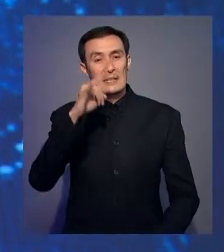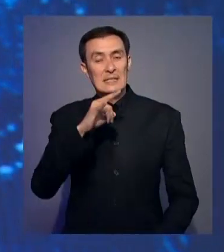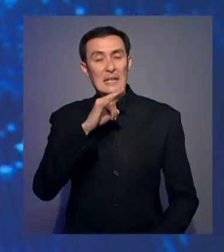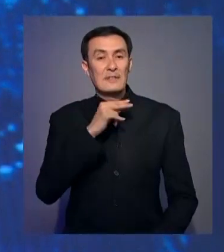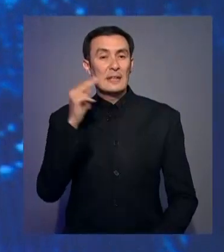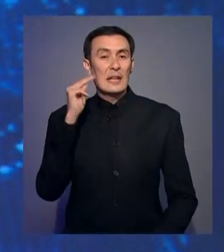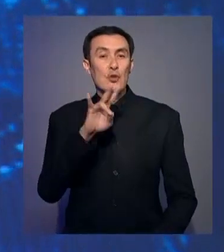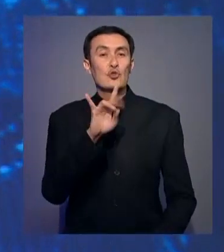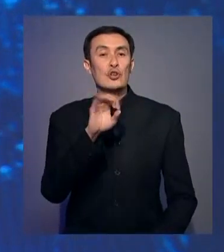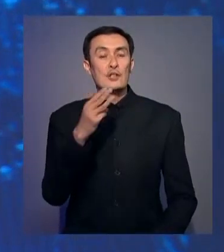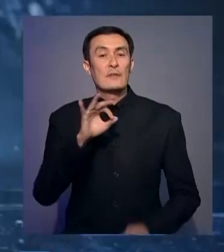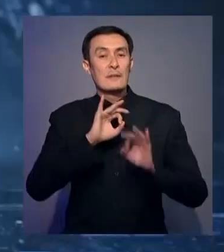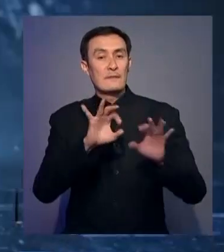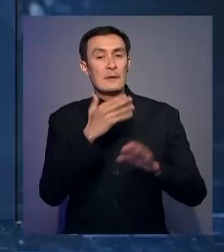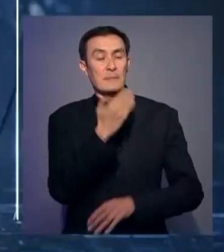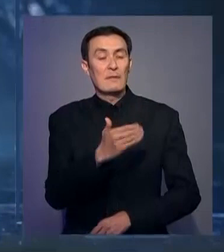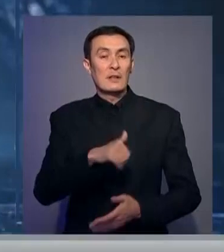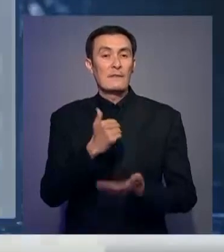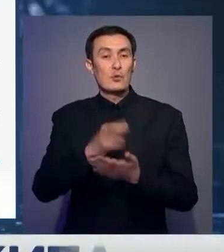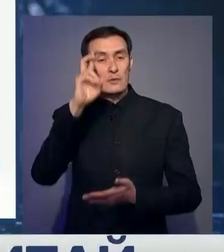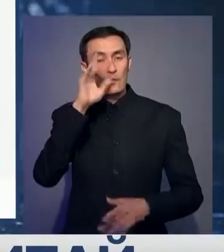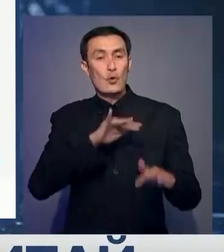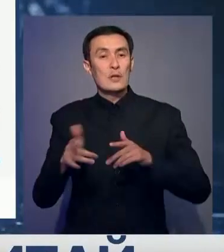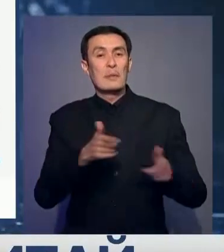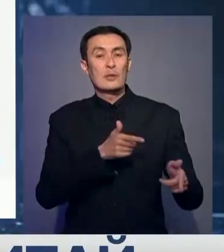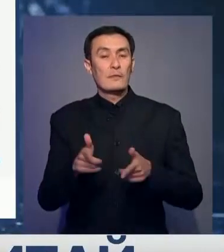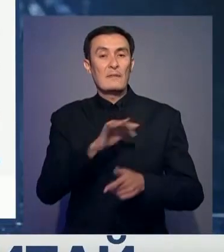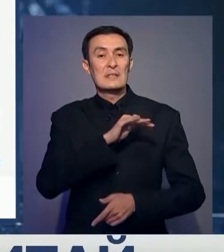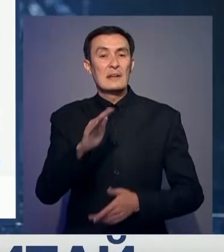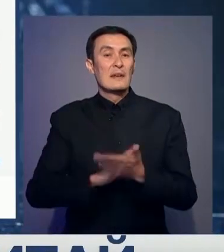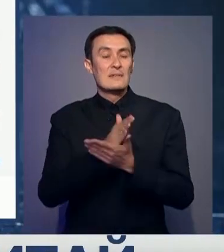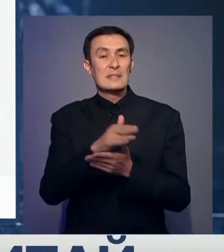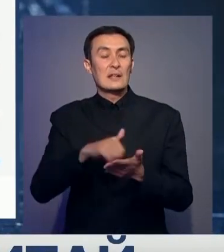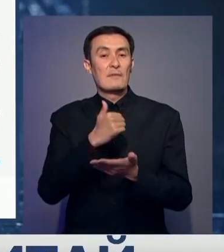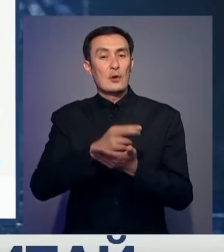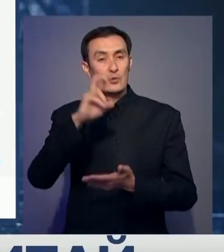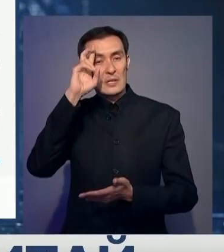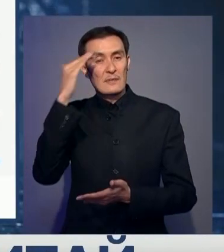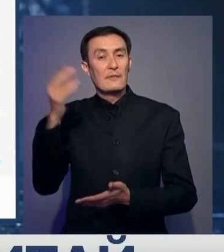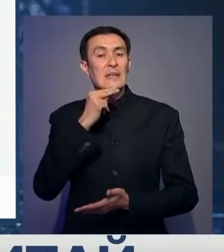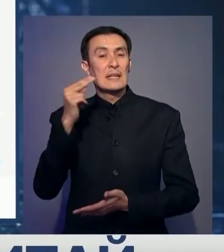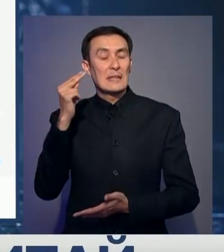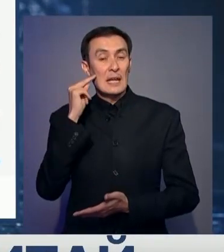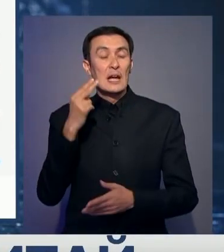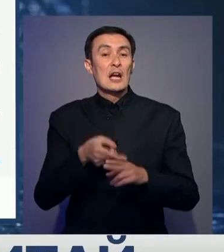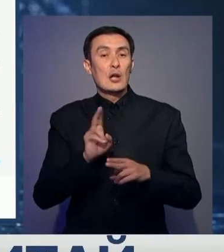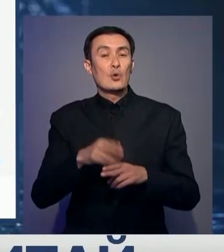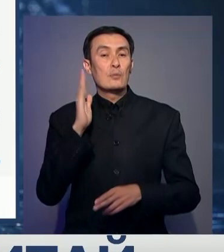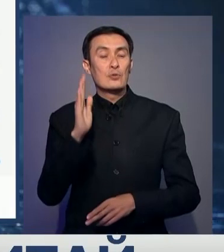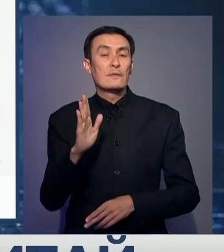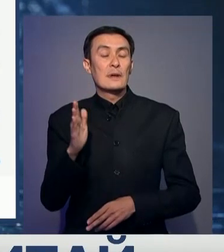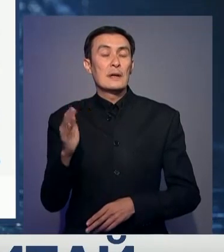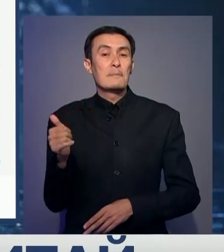Шахрата Нурышева. Он проинформировал президента о ходе подготовки предстоящего официального визита главы государства в Поднебесную, который состоится